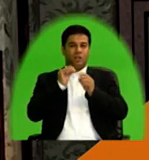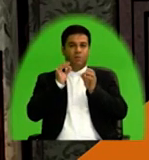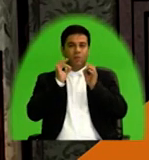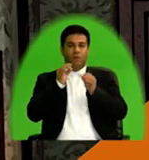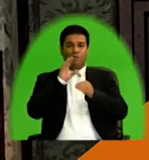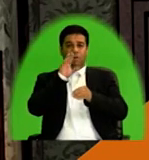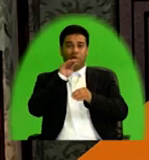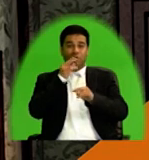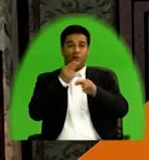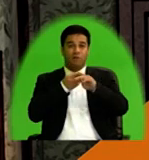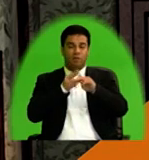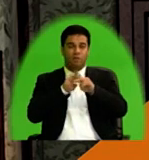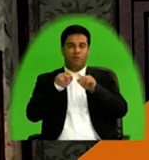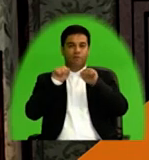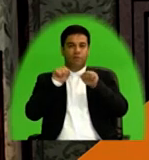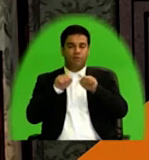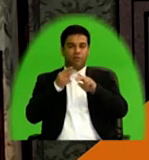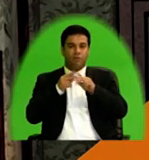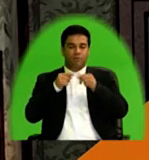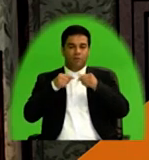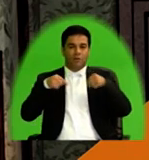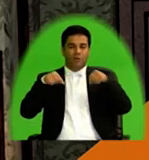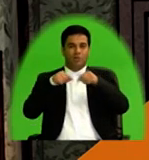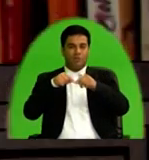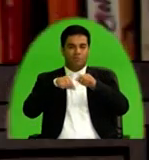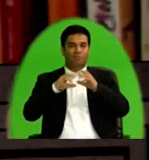ребенка, тем больше возможностей познать